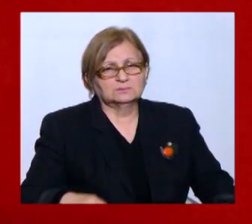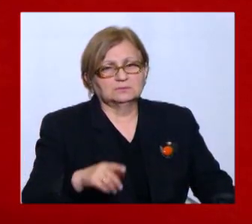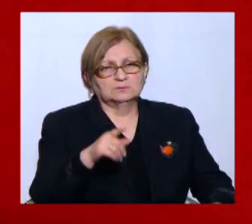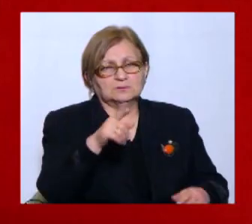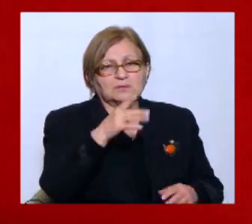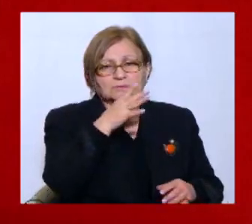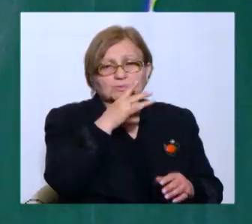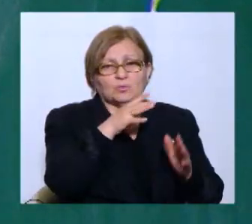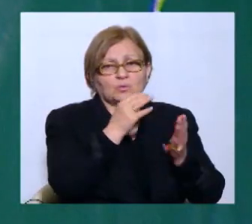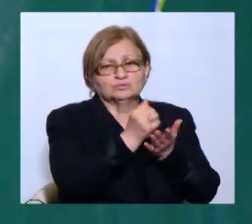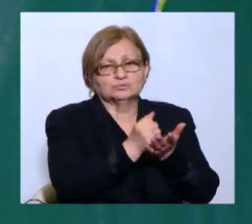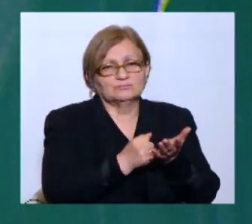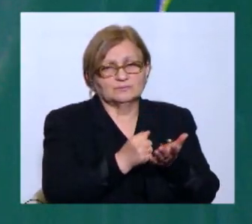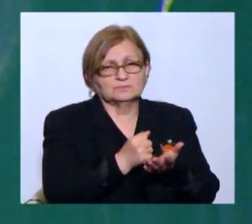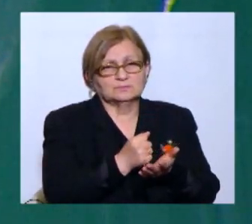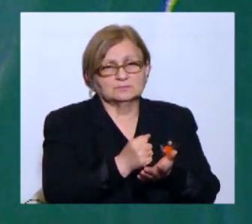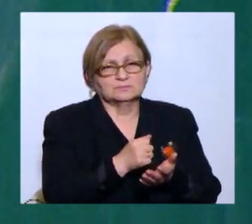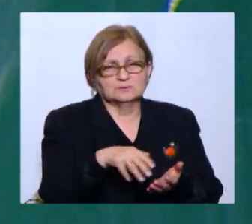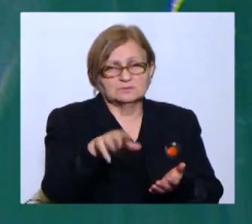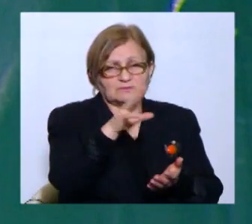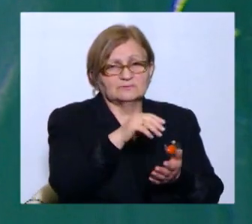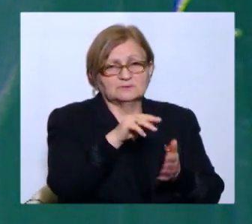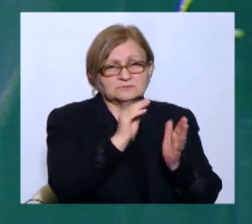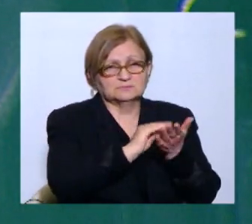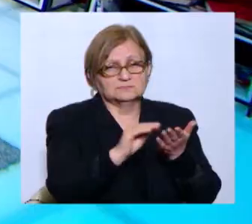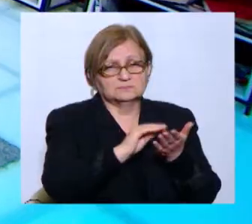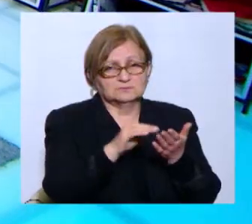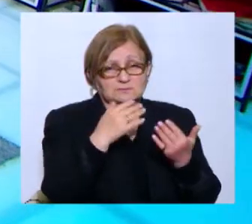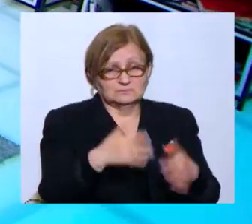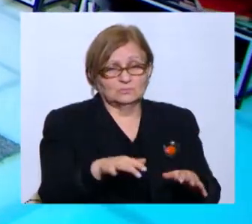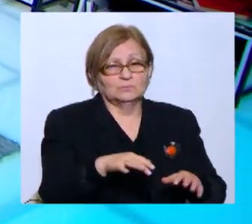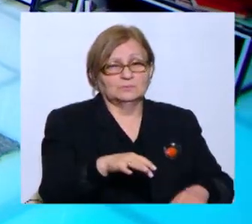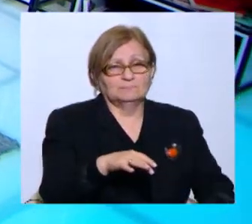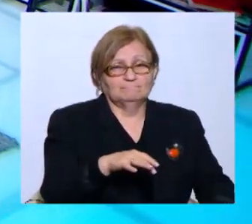შევინახოთ ცოტა დრო და ეს ყოველას ჩაწერილი გექნებათ და დამახსოვრებული.